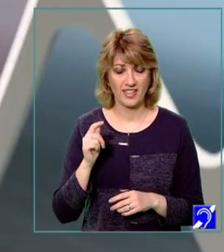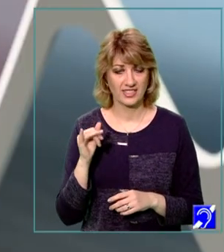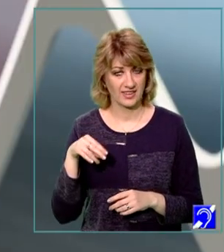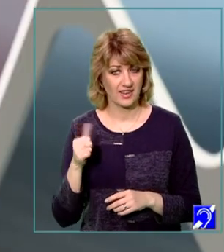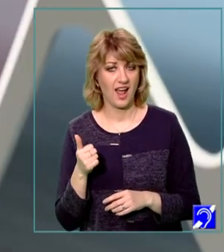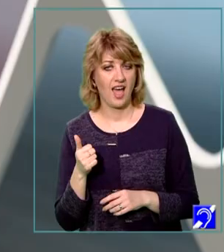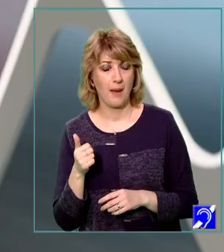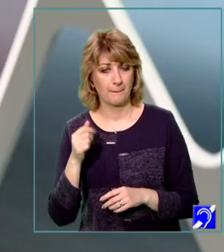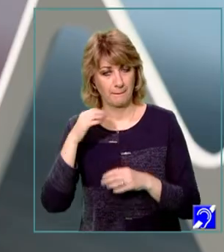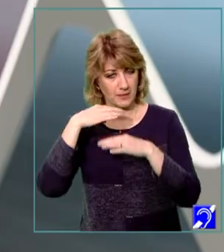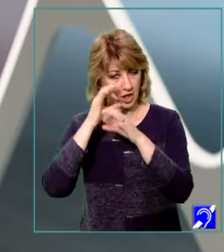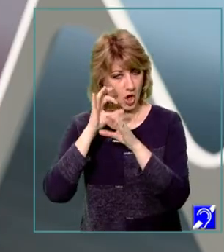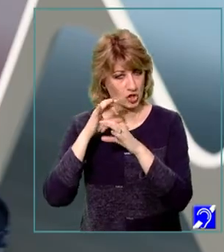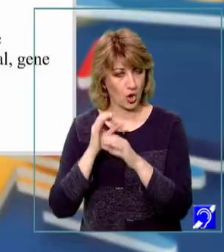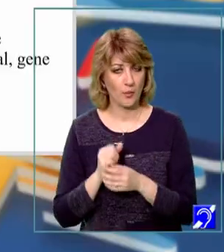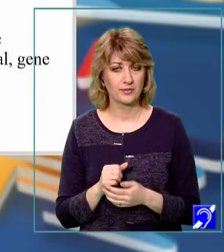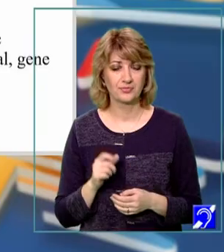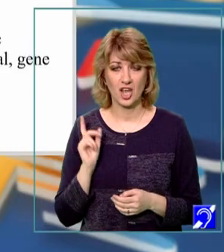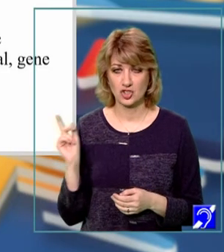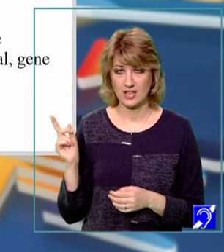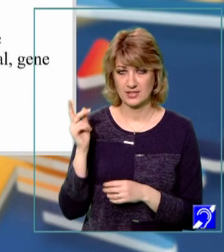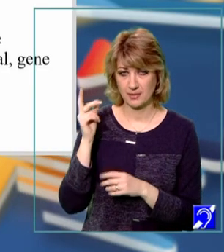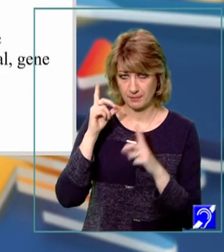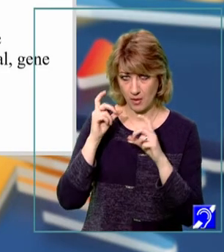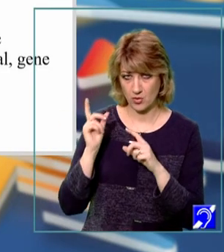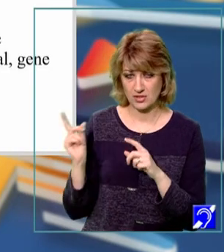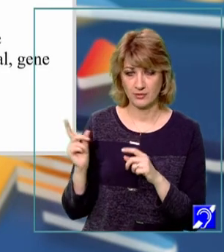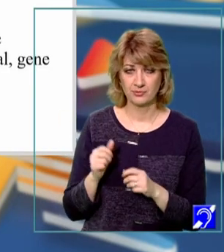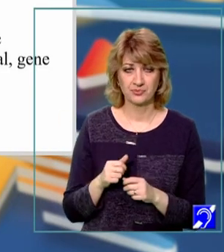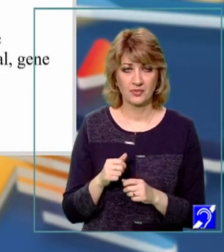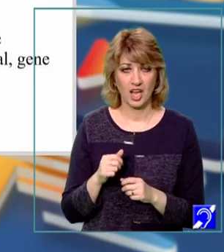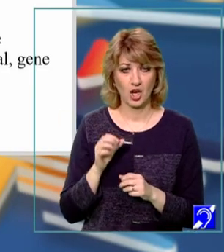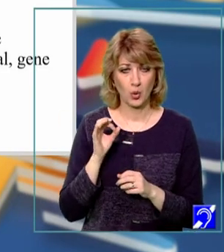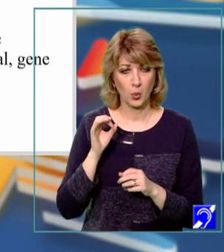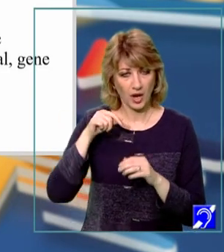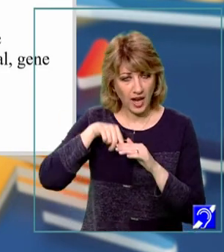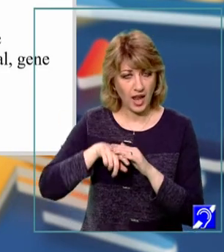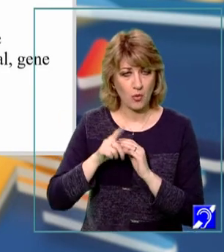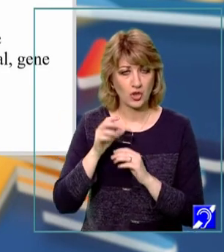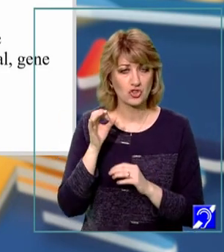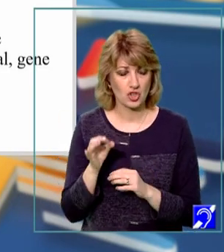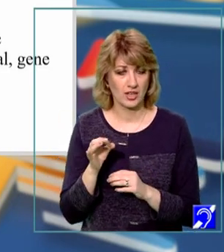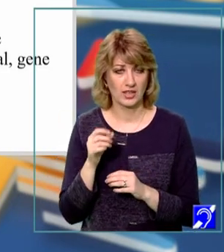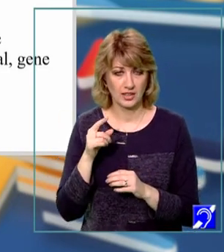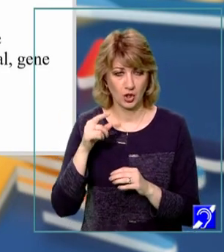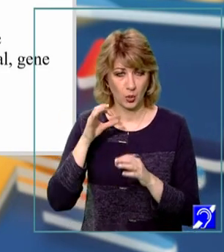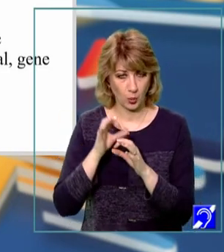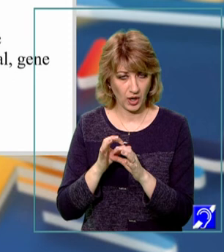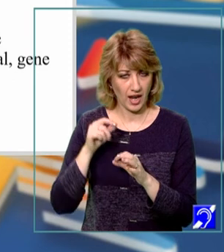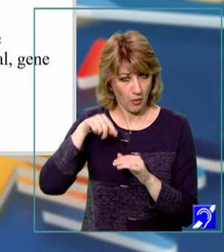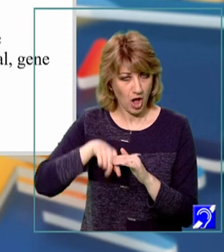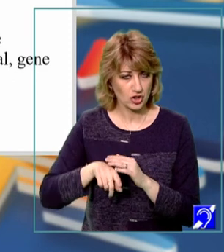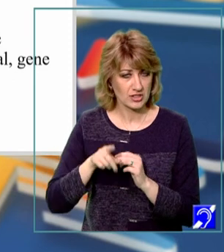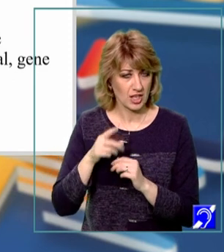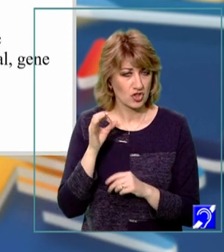microscop. Ceea ce vedem în această imagine este nucleul unei celule. În nucleul acestei celule